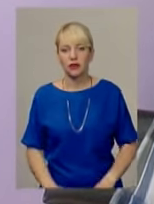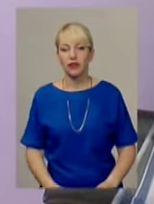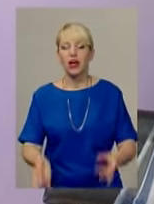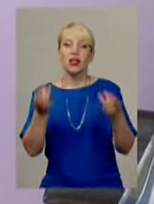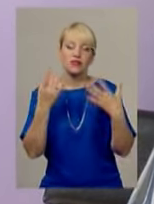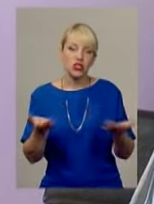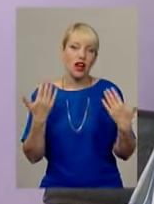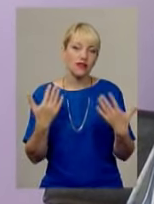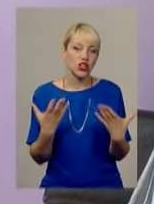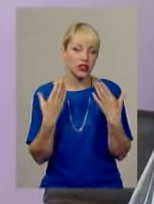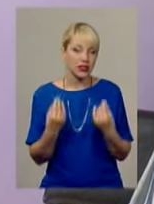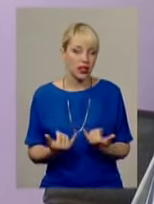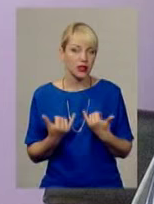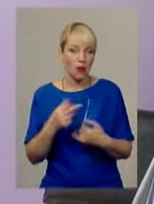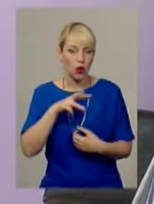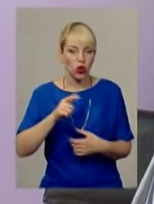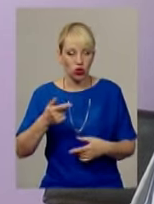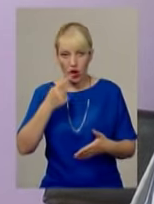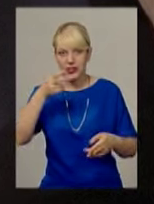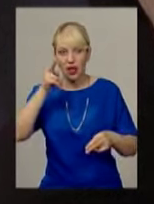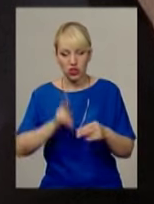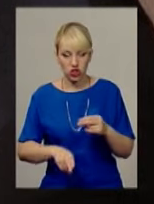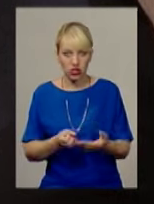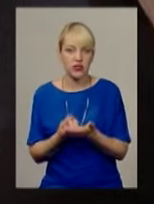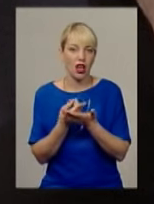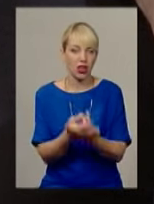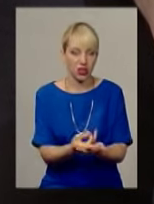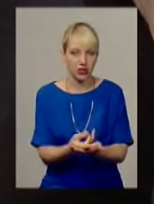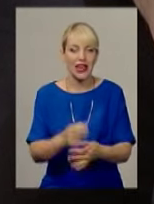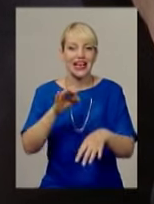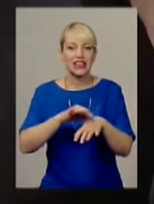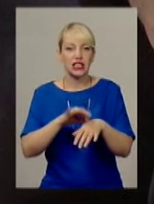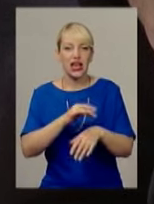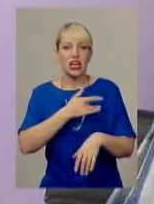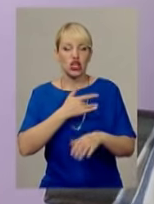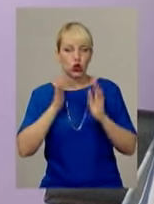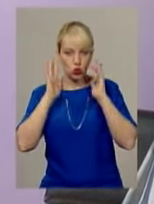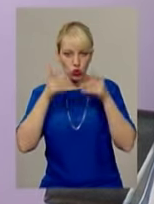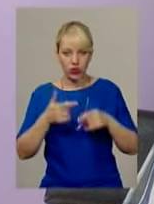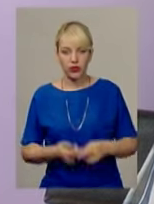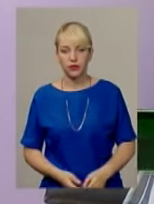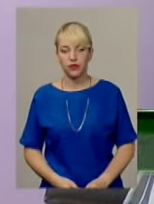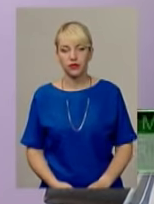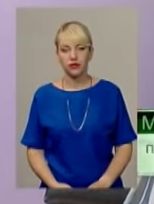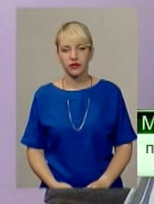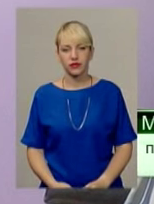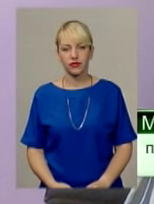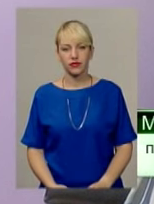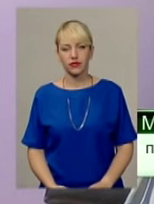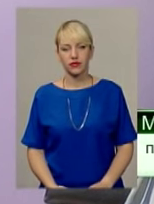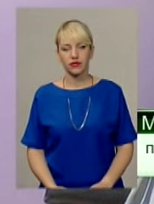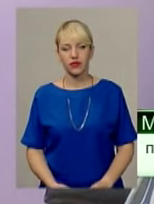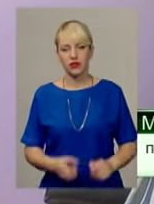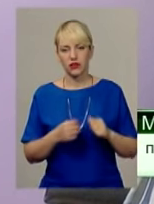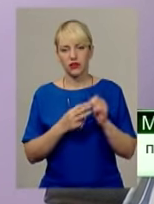Звичайний вихідний день для Миколи Григоровича закінчився лікарняним ліжком. Діагноз – ішемічний інсульт. Збирався 18